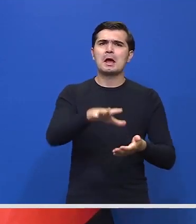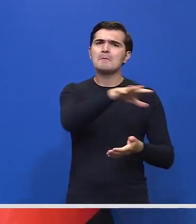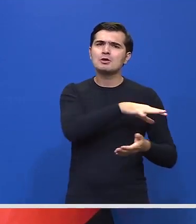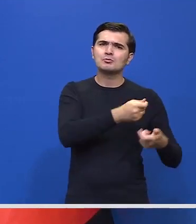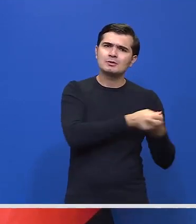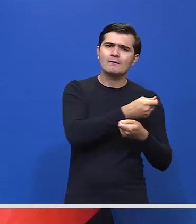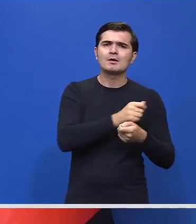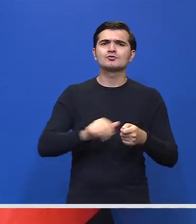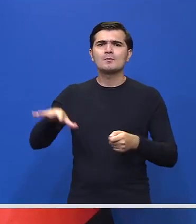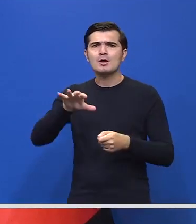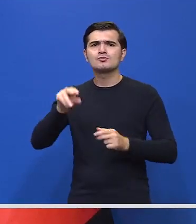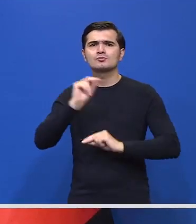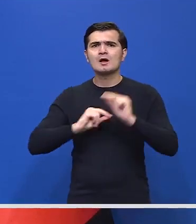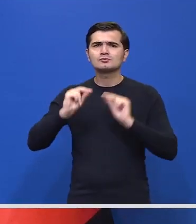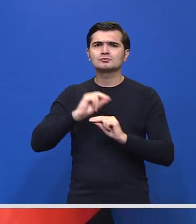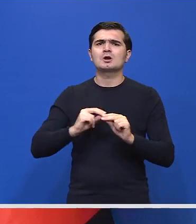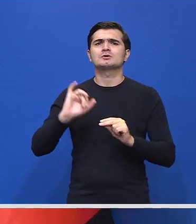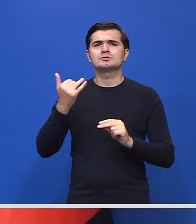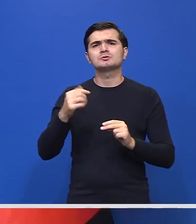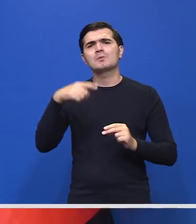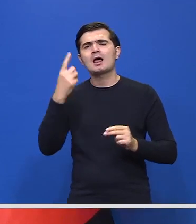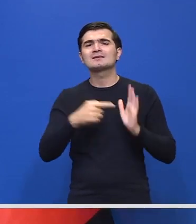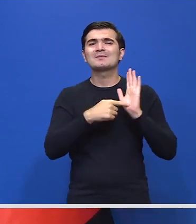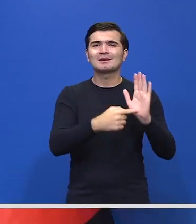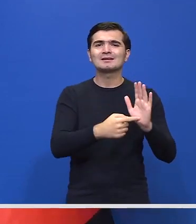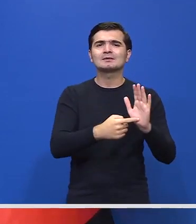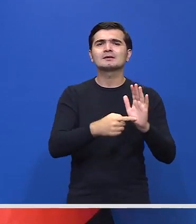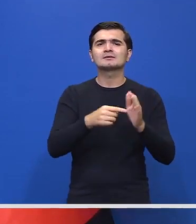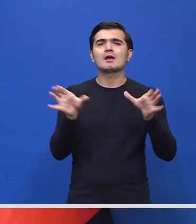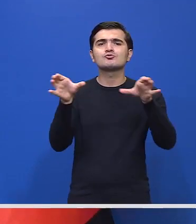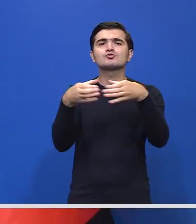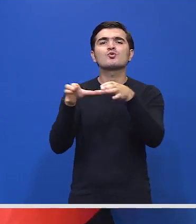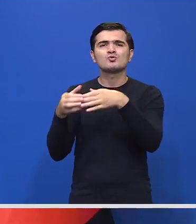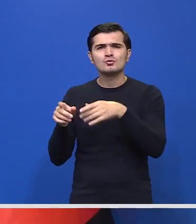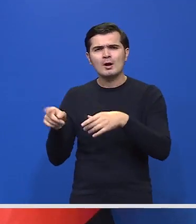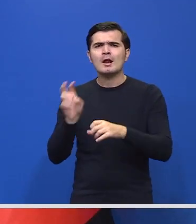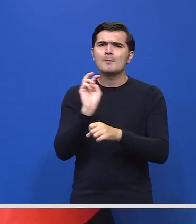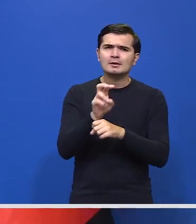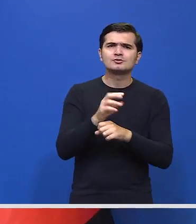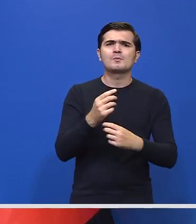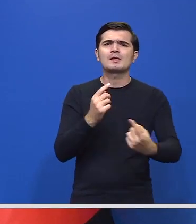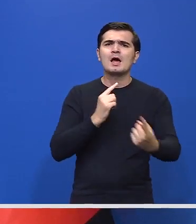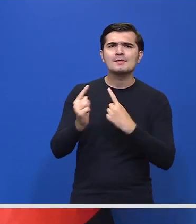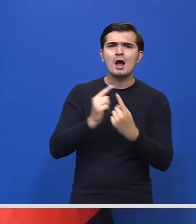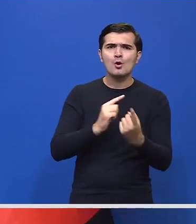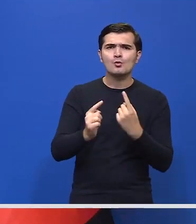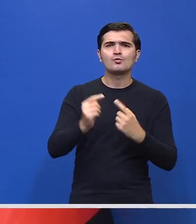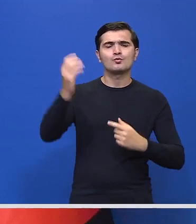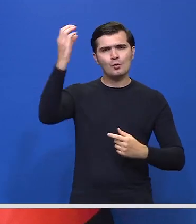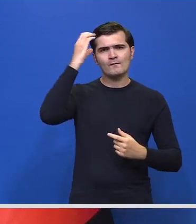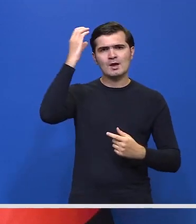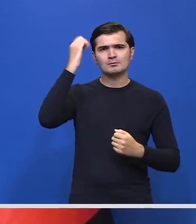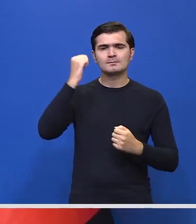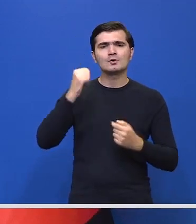asociativ, reprezentanți ai structurilor care au participat la dialogul pe care reprezentanții Guvernului l-au avut după